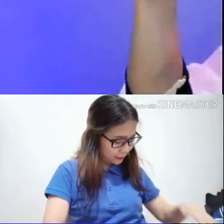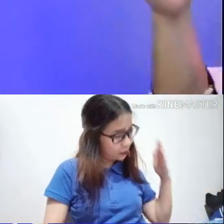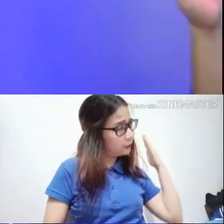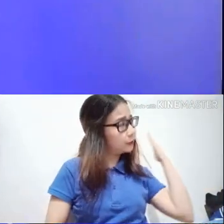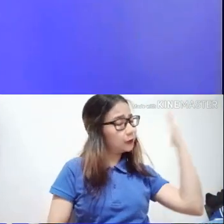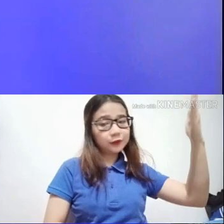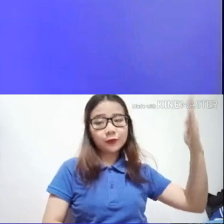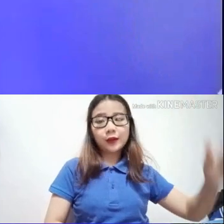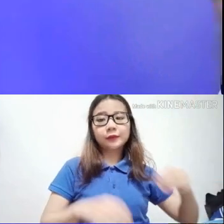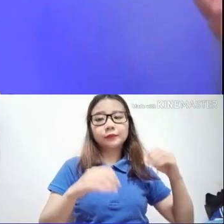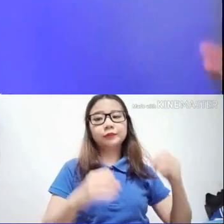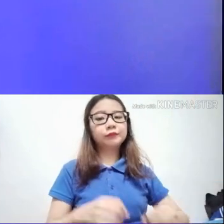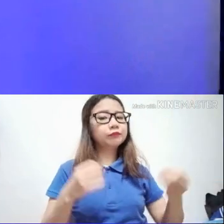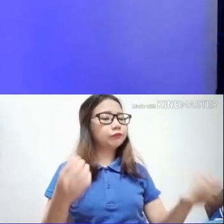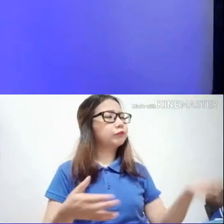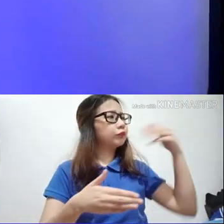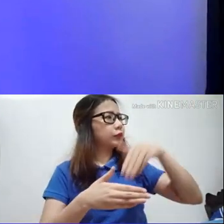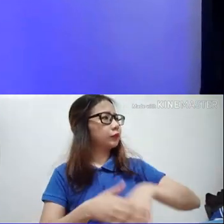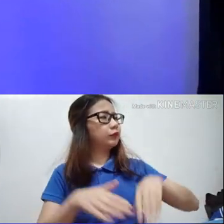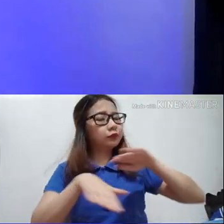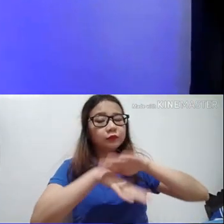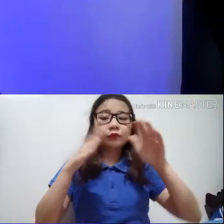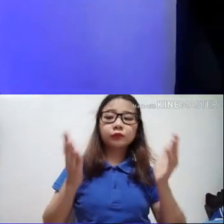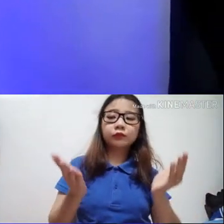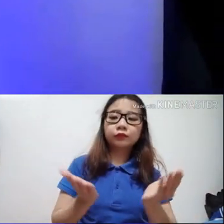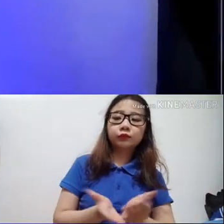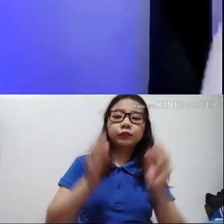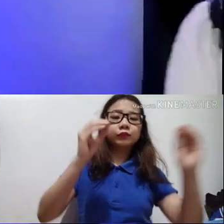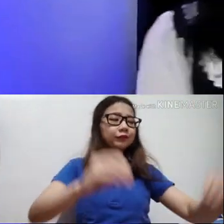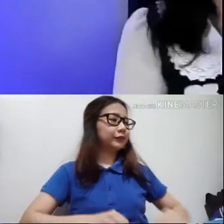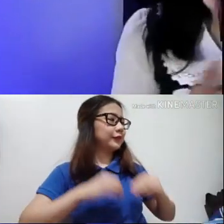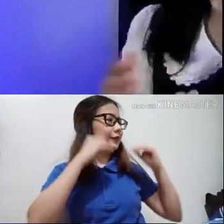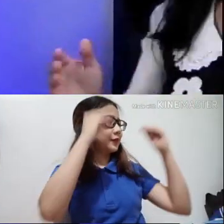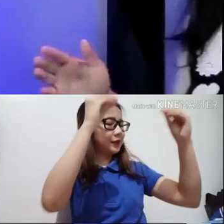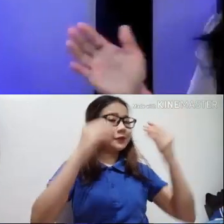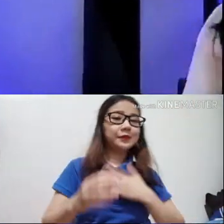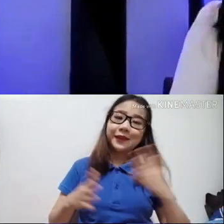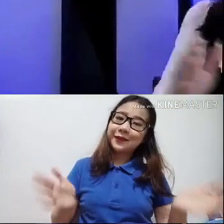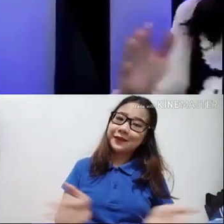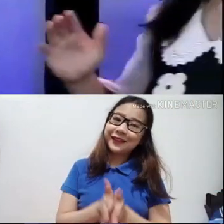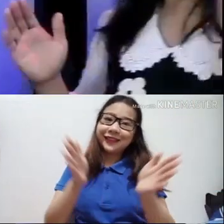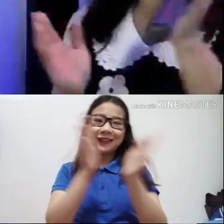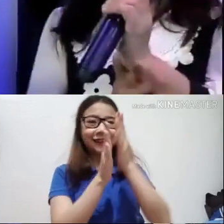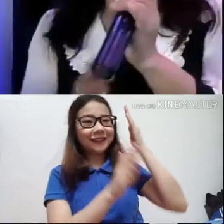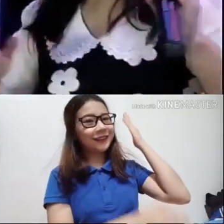Praise you.